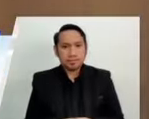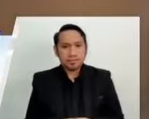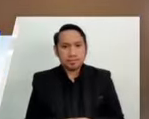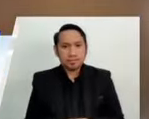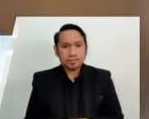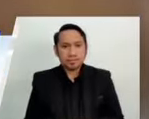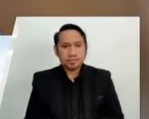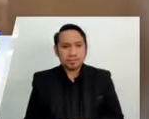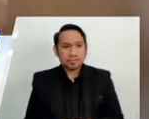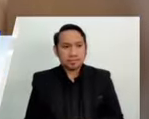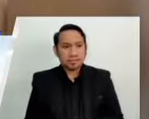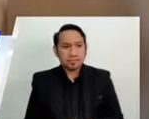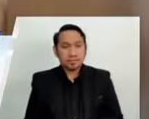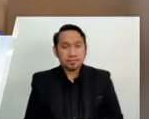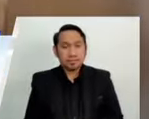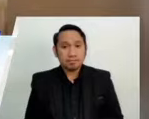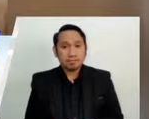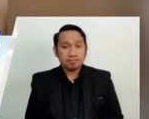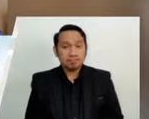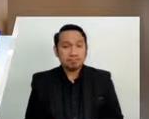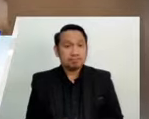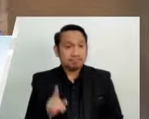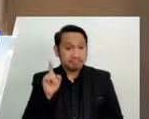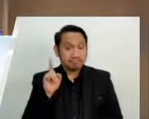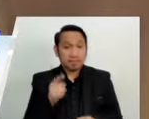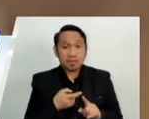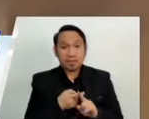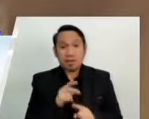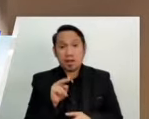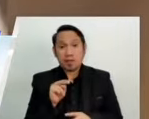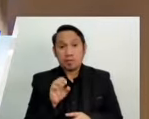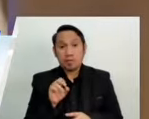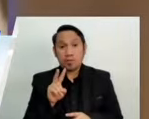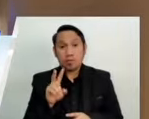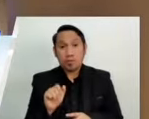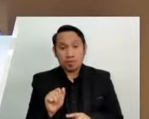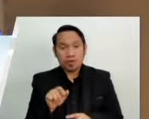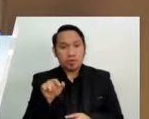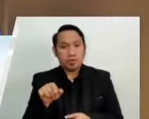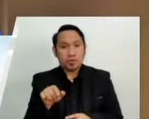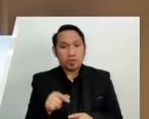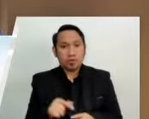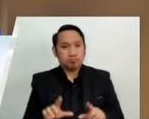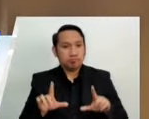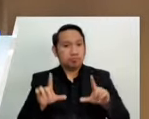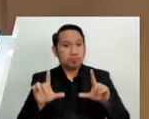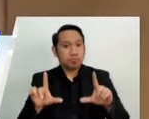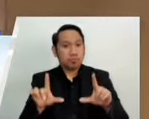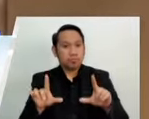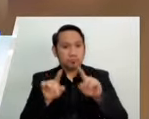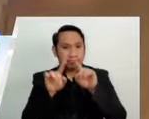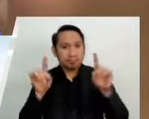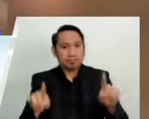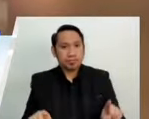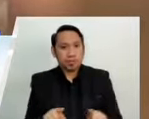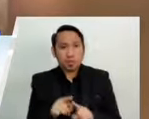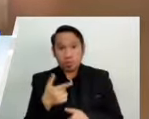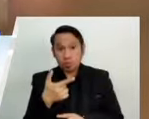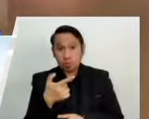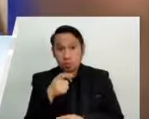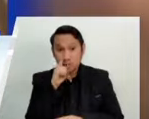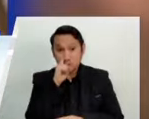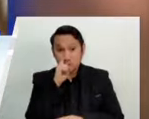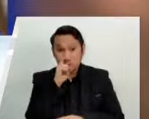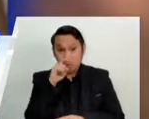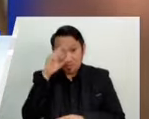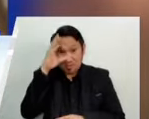Sa anipwersang isinilbi ng Novaliches Police Station at CIDG ang warrant of arrest laban sa 21 anyos sa lalaki sa Barangay Capri, Quezon